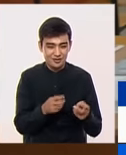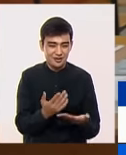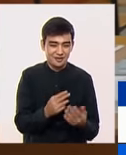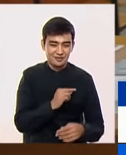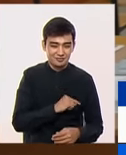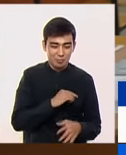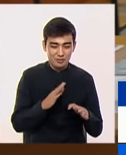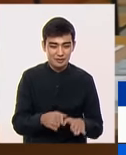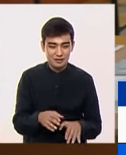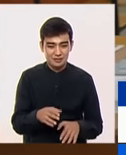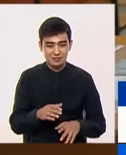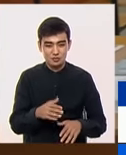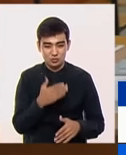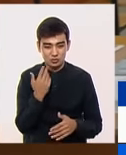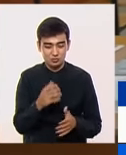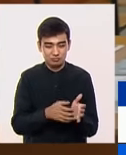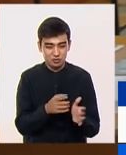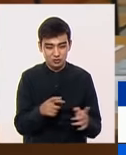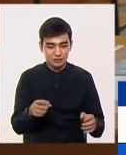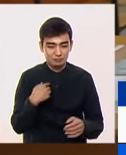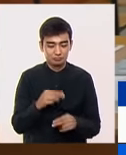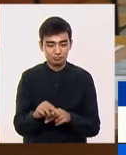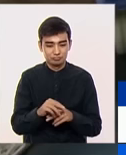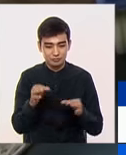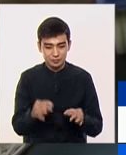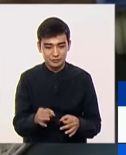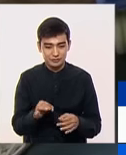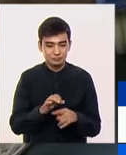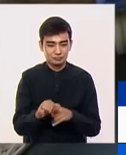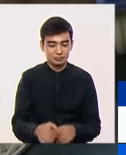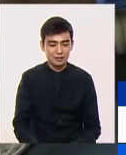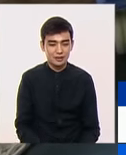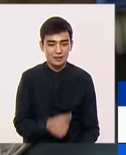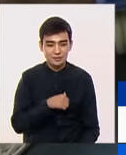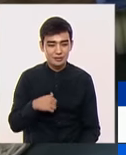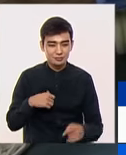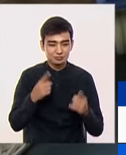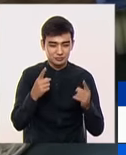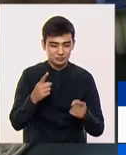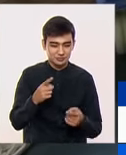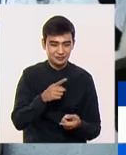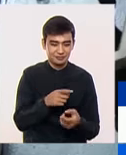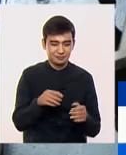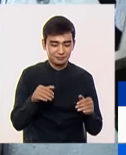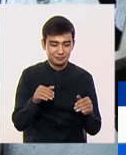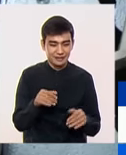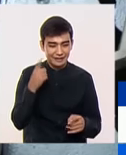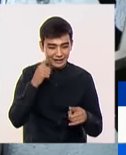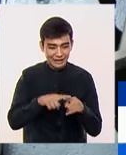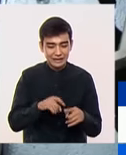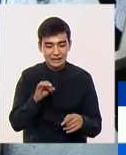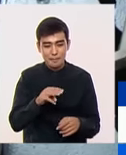этого мы согласовываем учебные планы и программы с предприятиям самая популярная профессия здесь это техник-механик